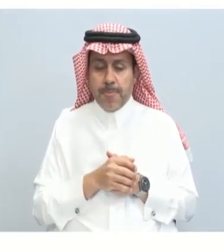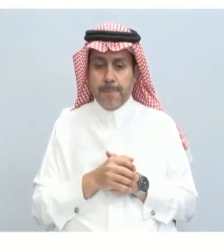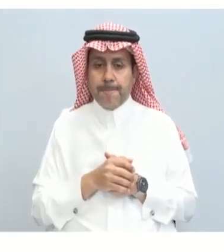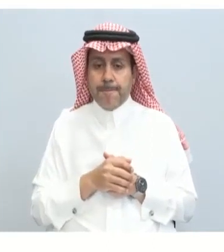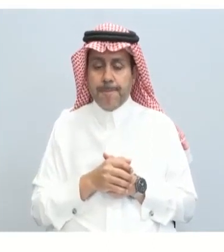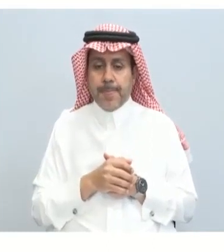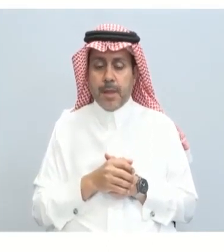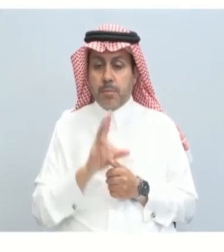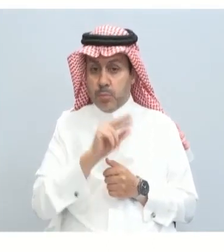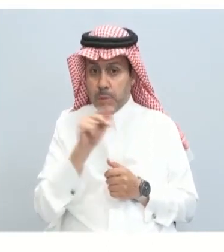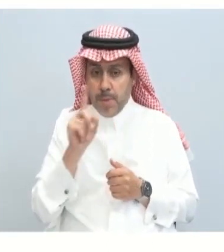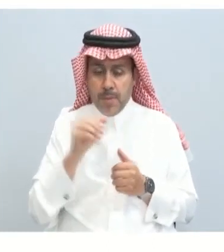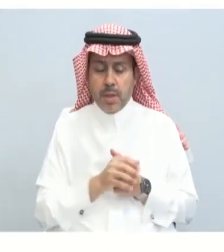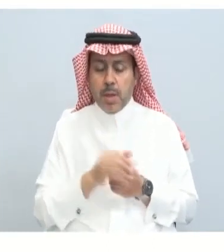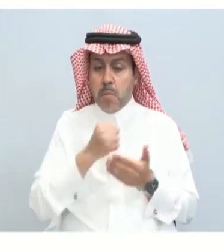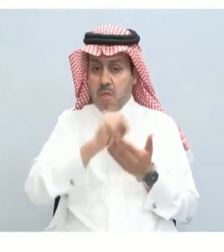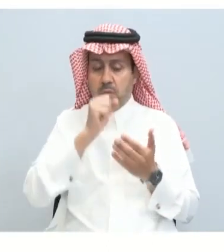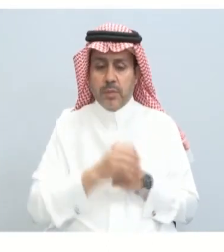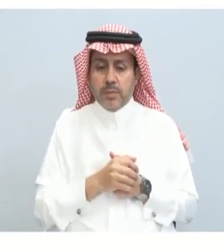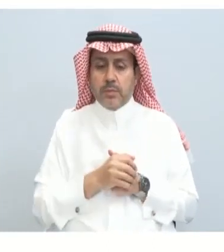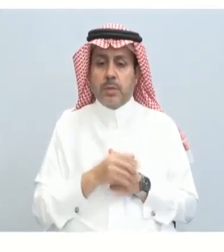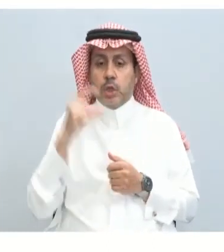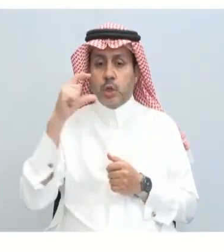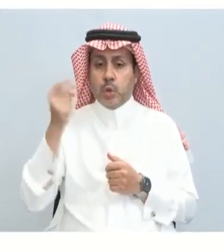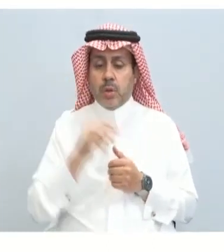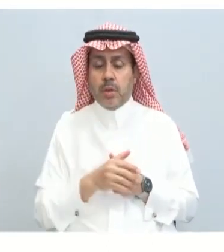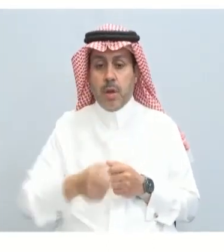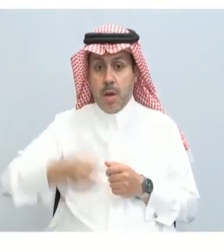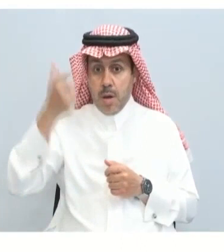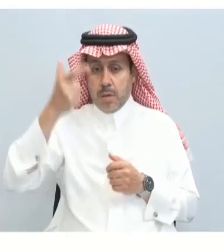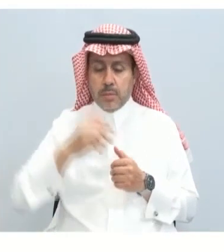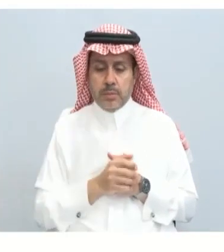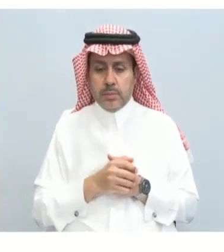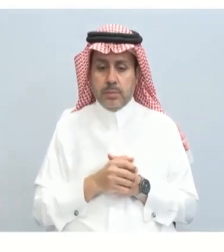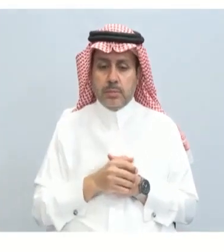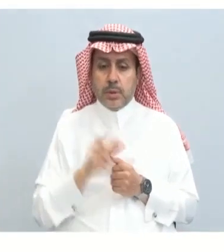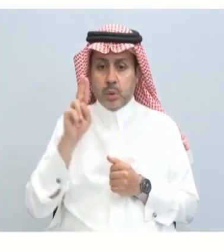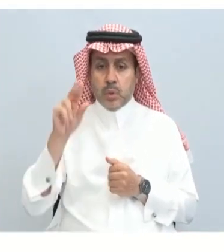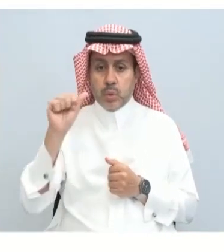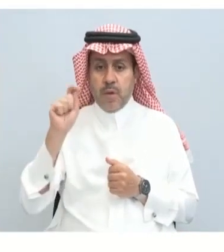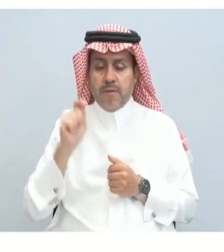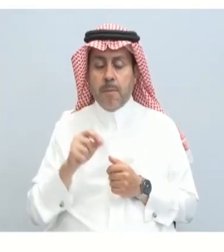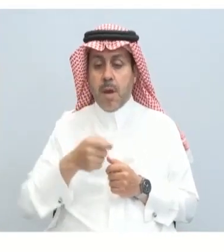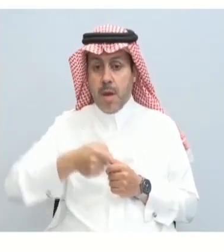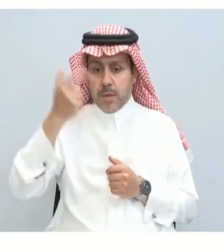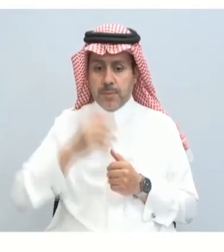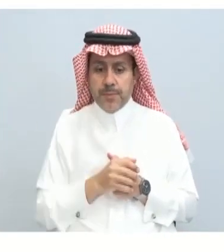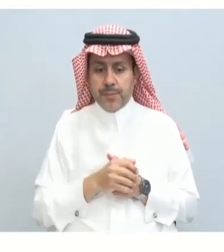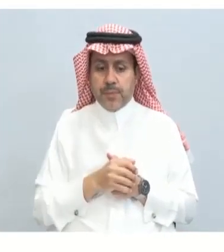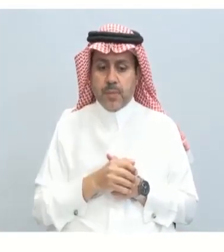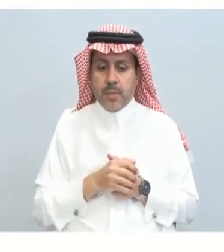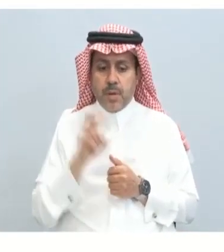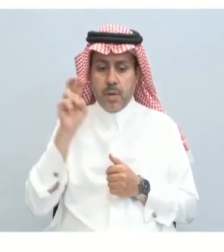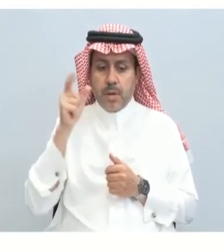تتعلق بالمشبه به المحذوف لان الدولار هي التي توصف بالغلاء الغاليه الثمن توصف بالغلاء وقد تكون